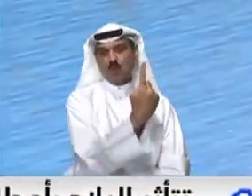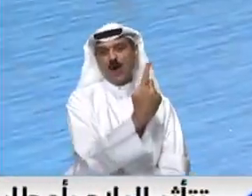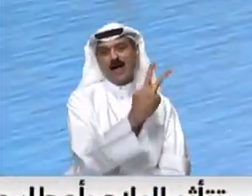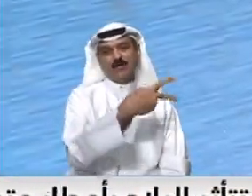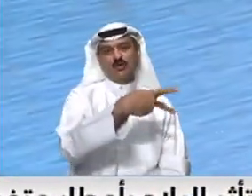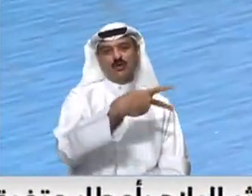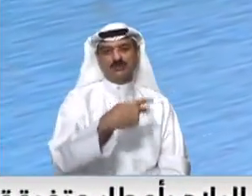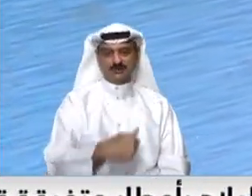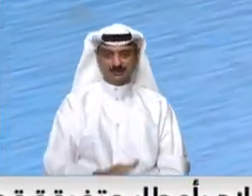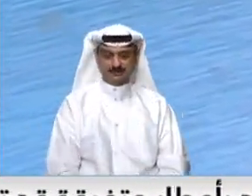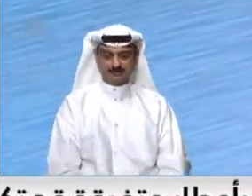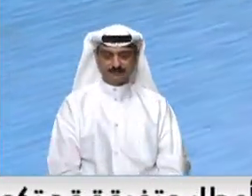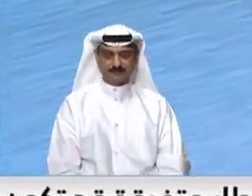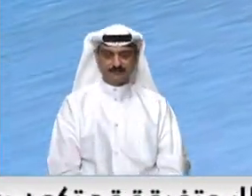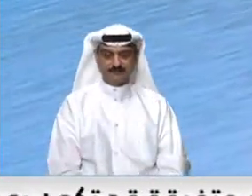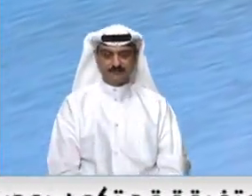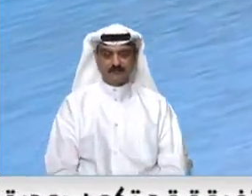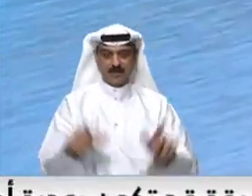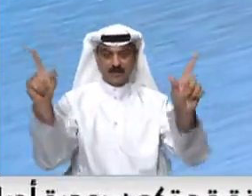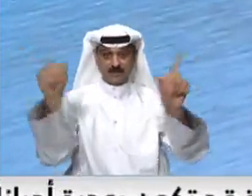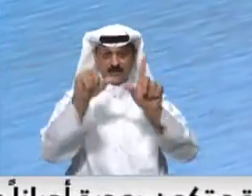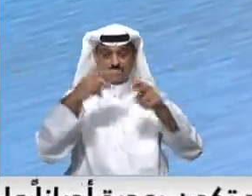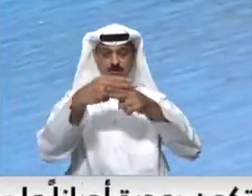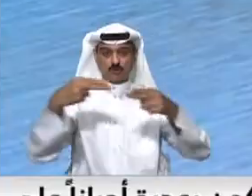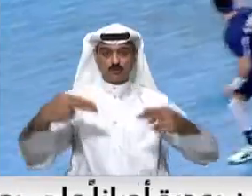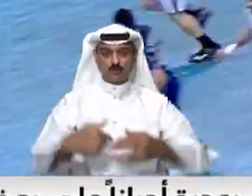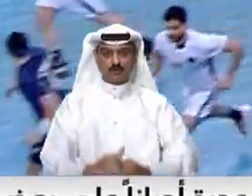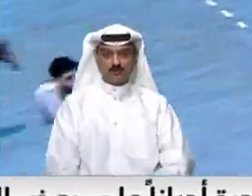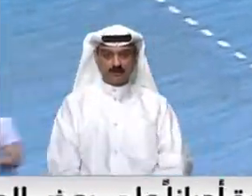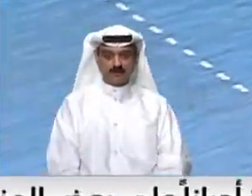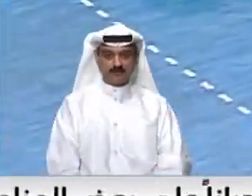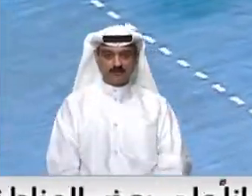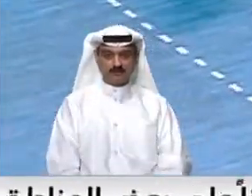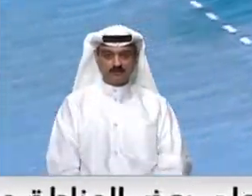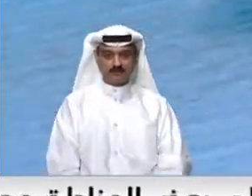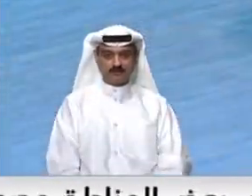21 اليرموك. رائد الشمري لتلفزيون دولة الكويت.